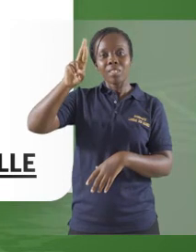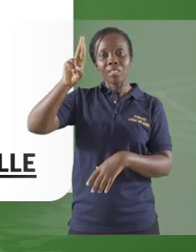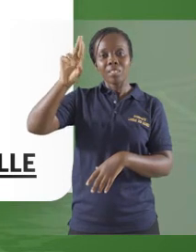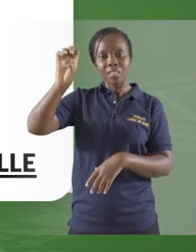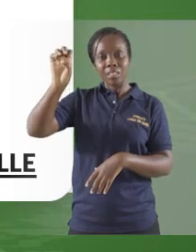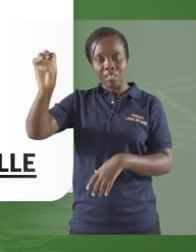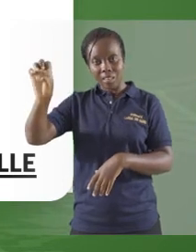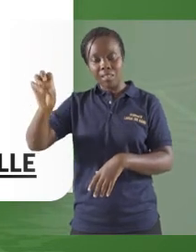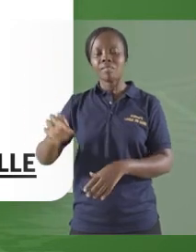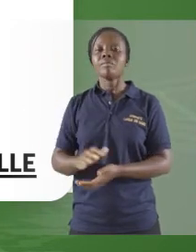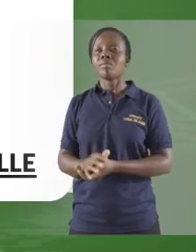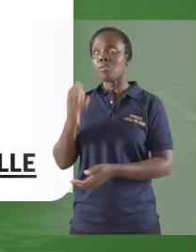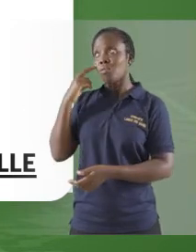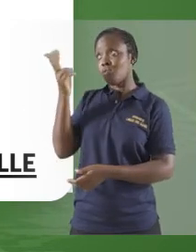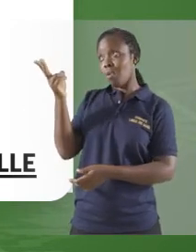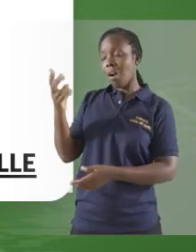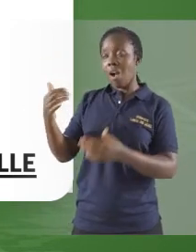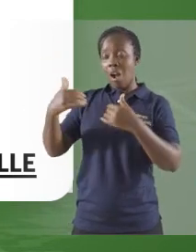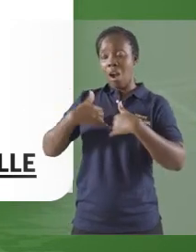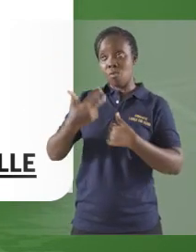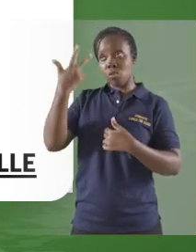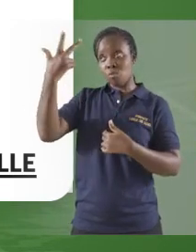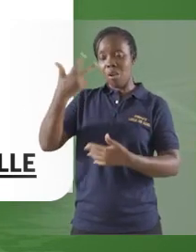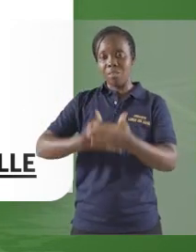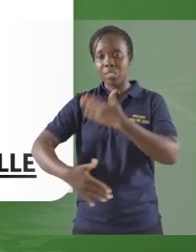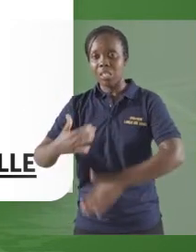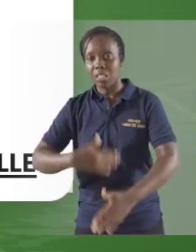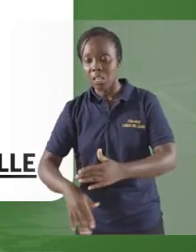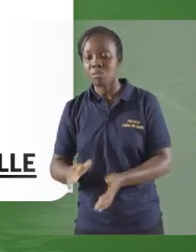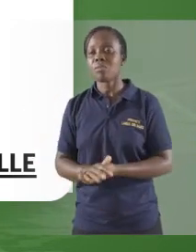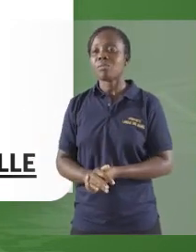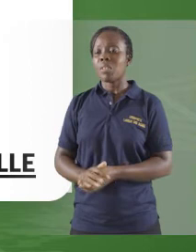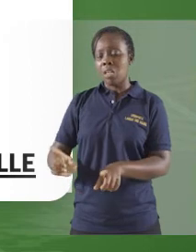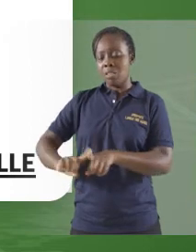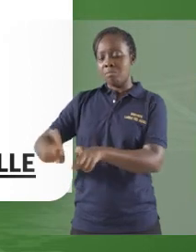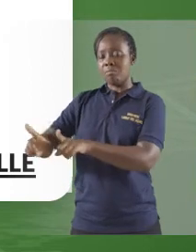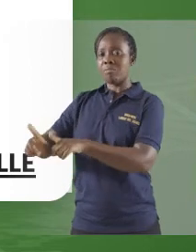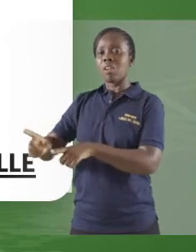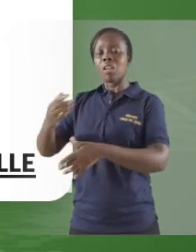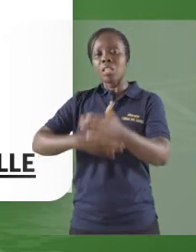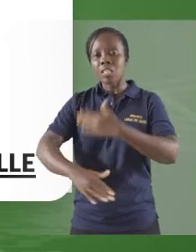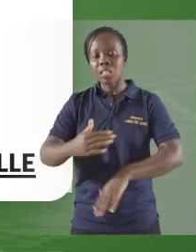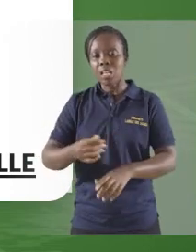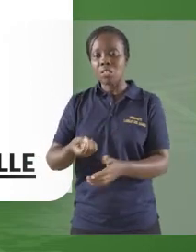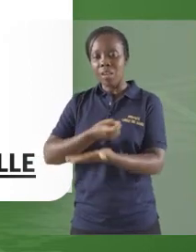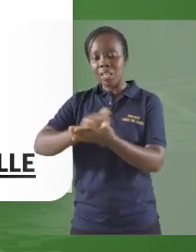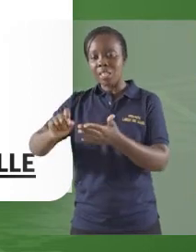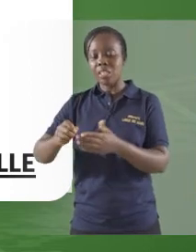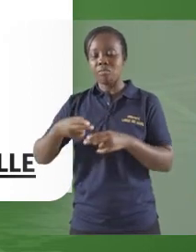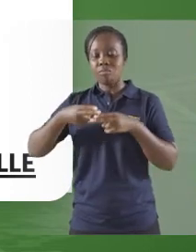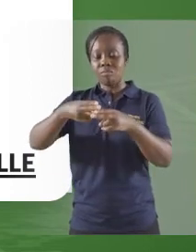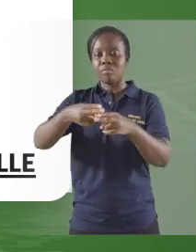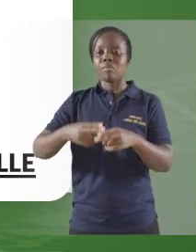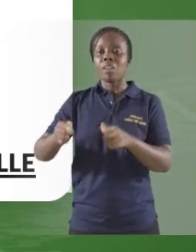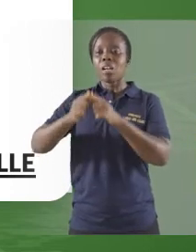comprend 3 générations. Et les différentes générations sont notées grand 1, grand 2 et